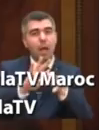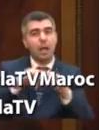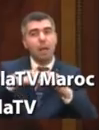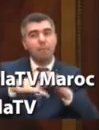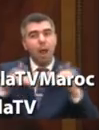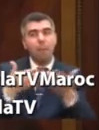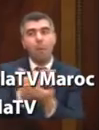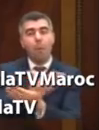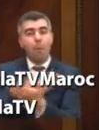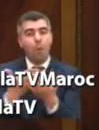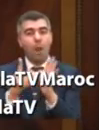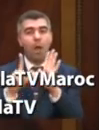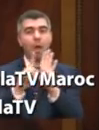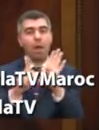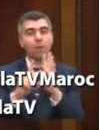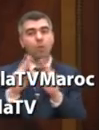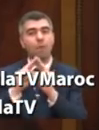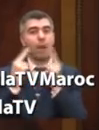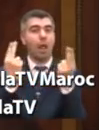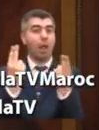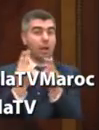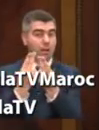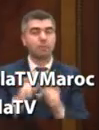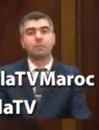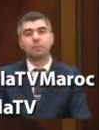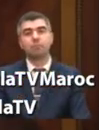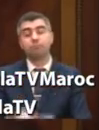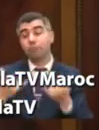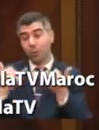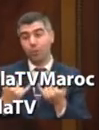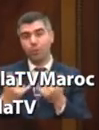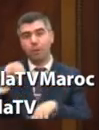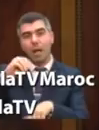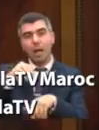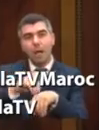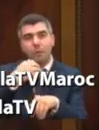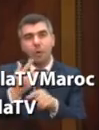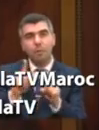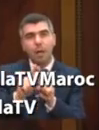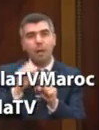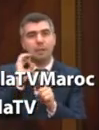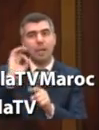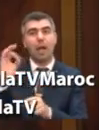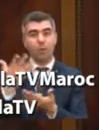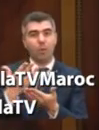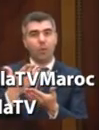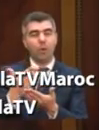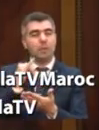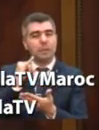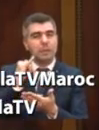الصلة بالقانون الدولي الإنساني. كما نعبر اليوم في فريق الأصالة والمعاصرة عن وقوفنا